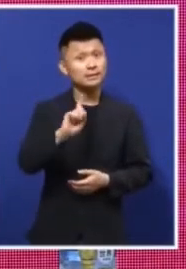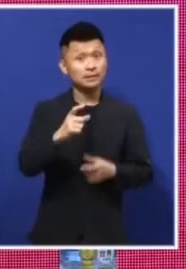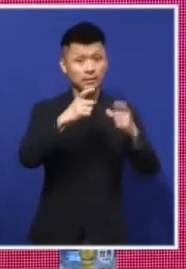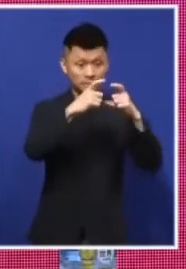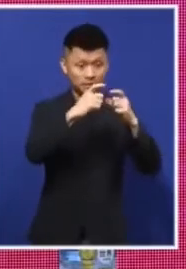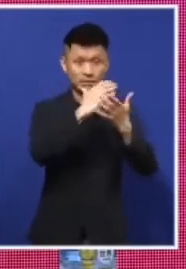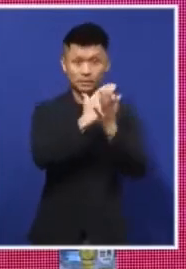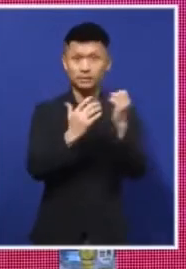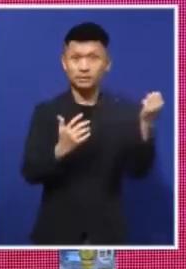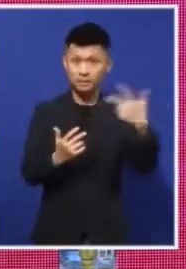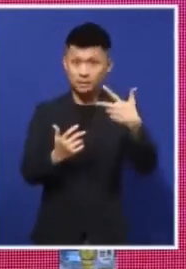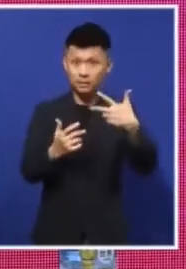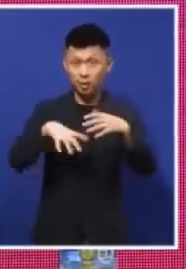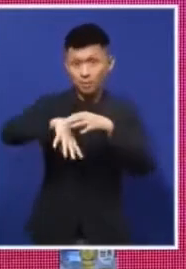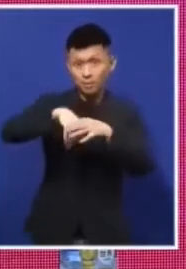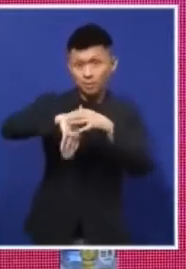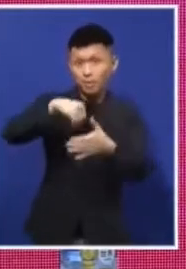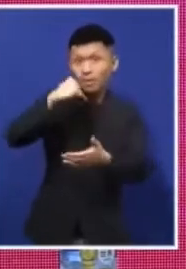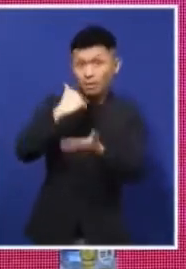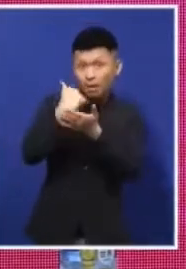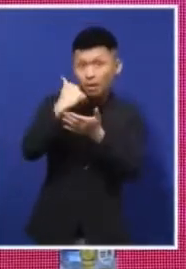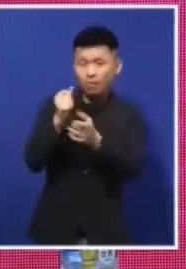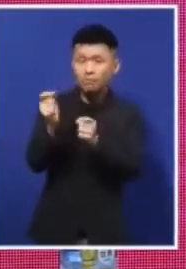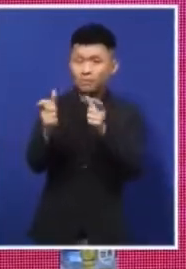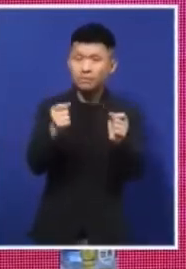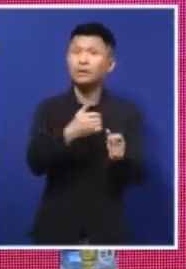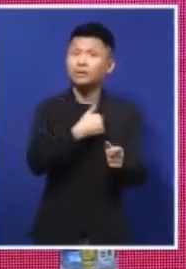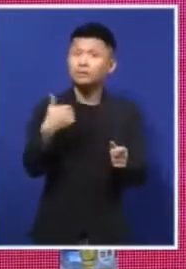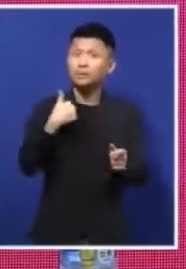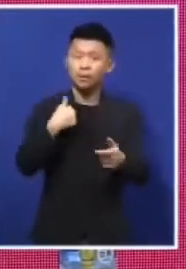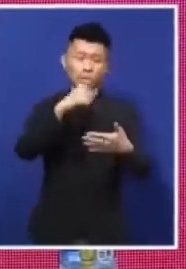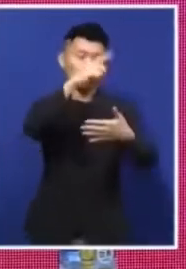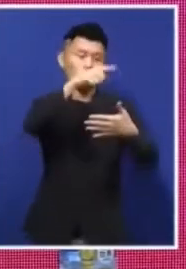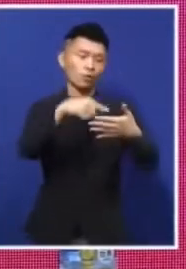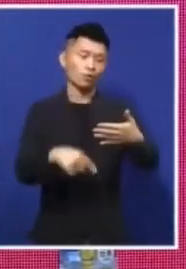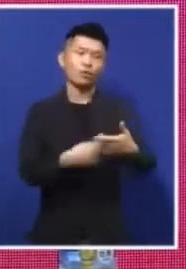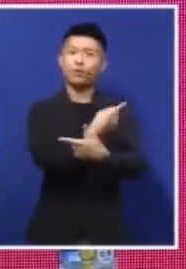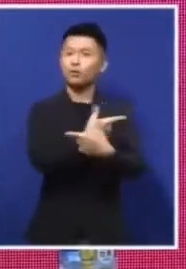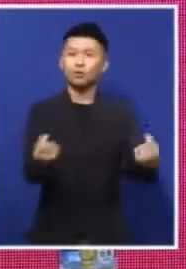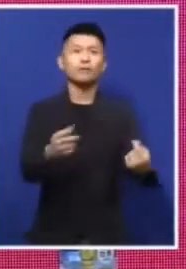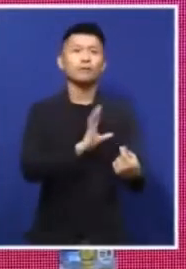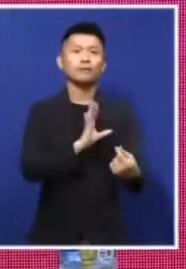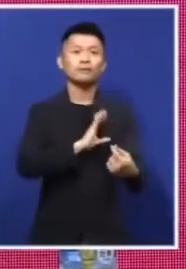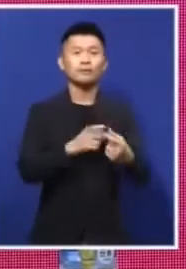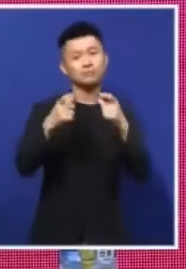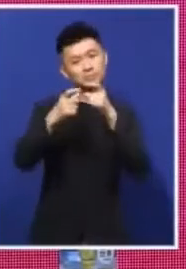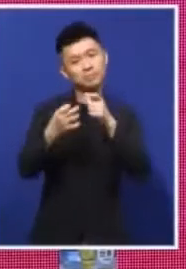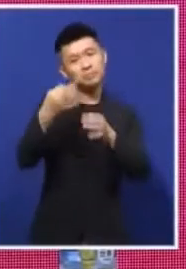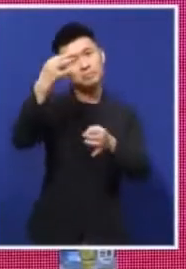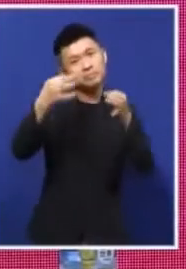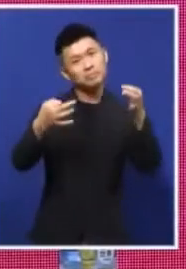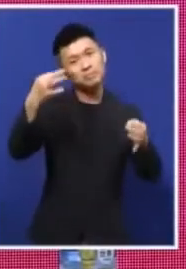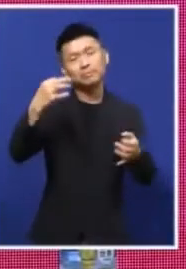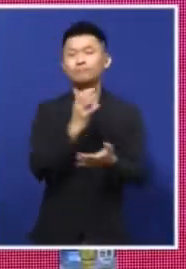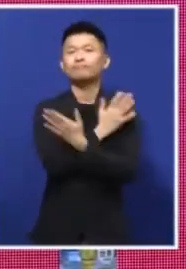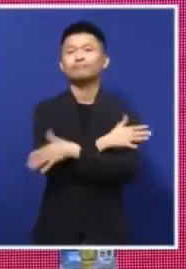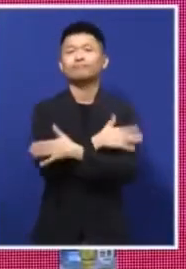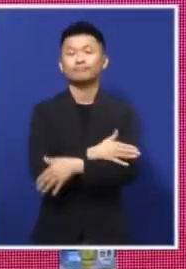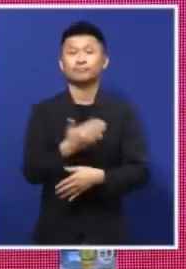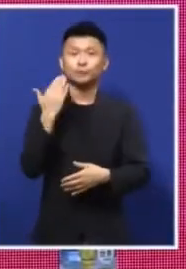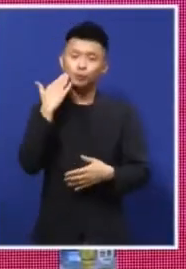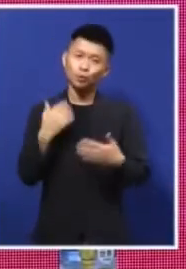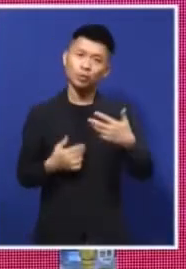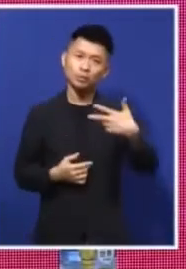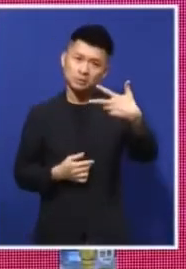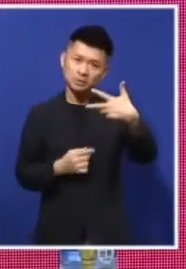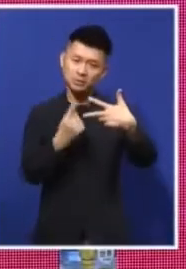抽到了都有用的可能的话，那应该都是会有人勾的，不管它的面额是怎么样，那如果这里面有那么一两种你抽